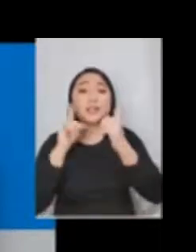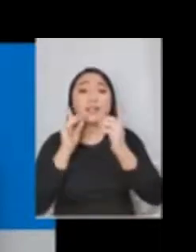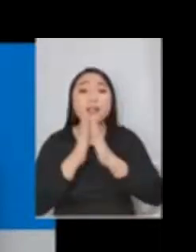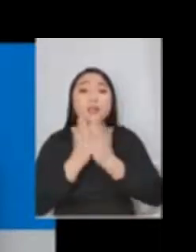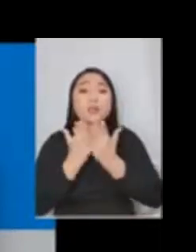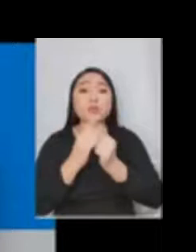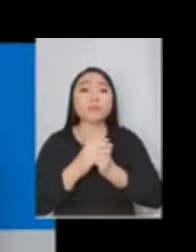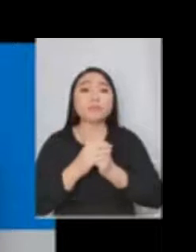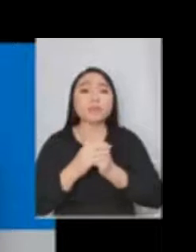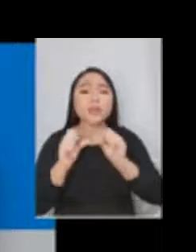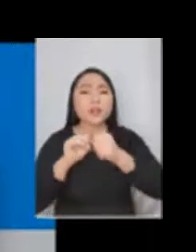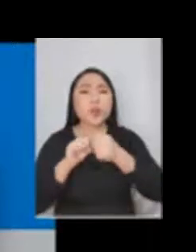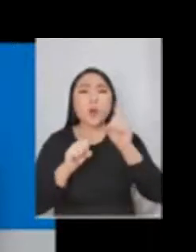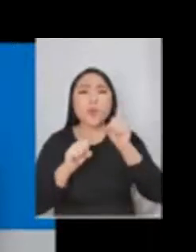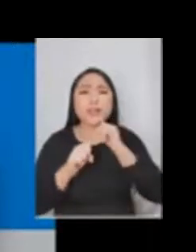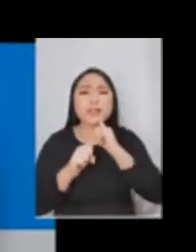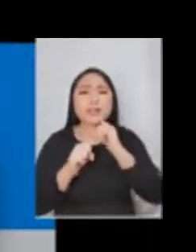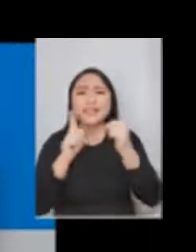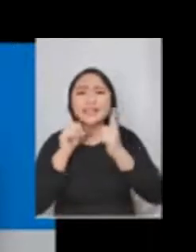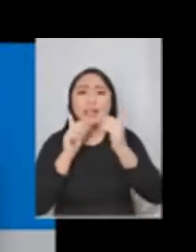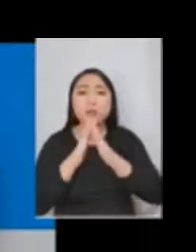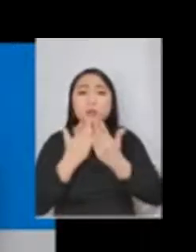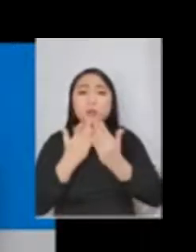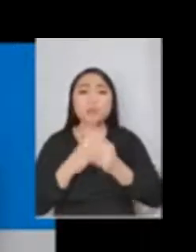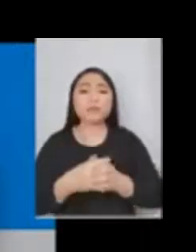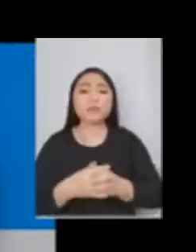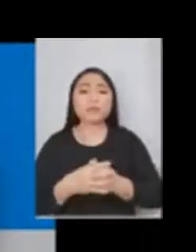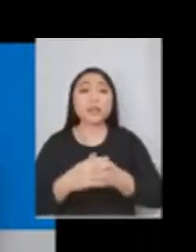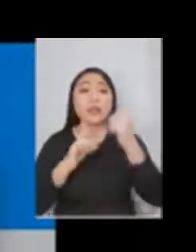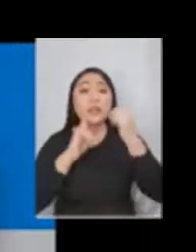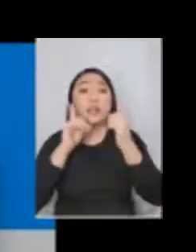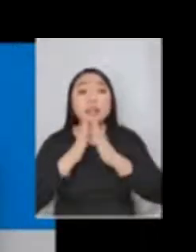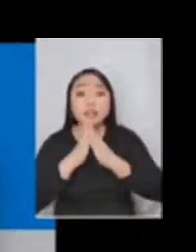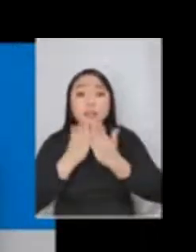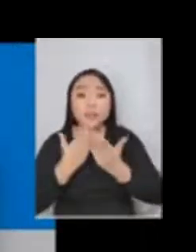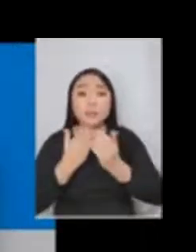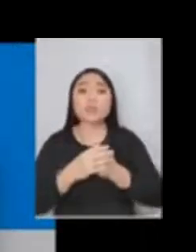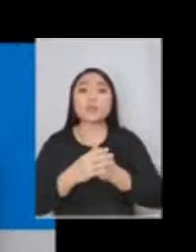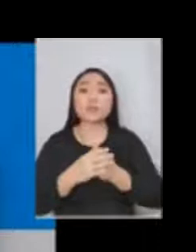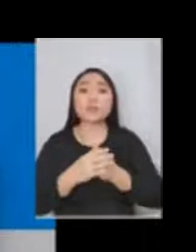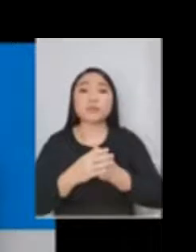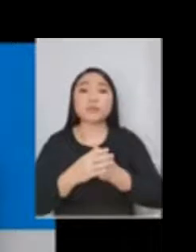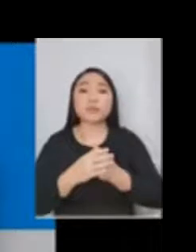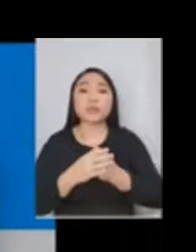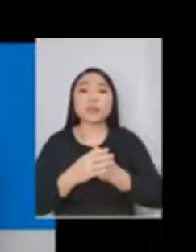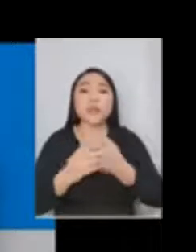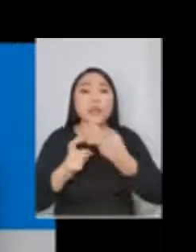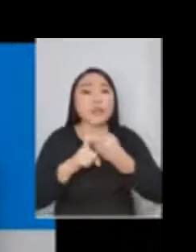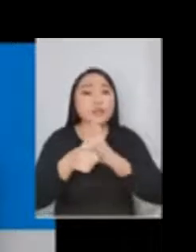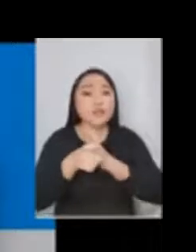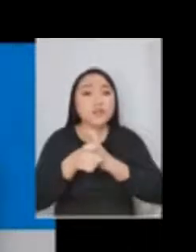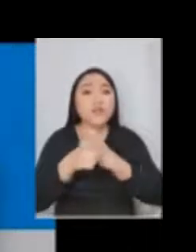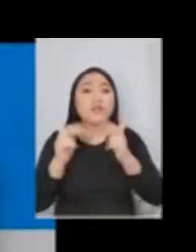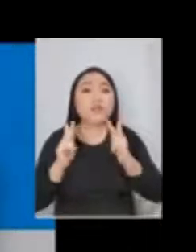materials, nag-undergo po siya ng processing, digitization process, as well as tagging or meta